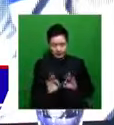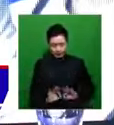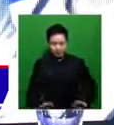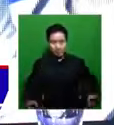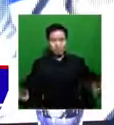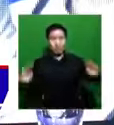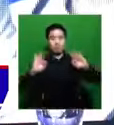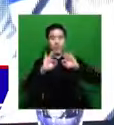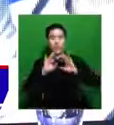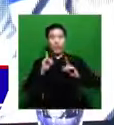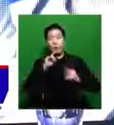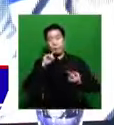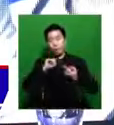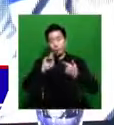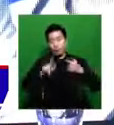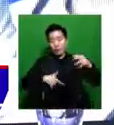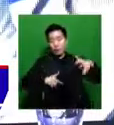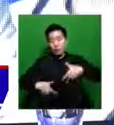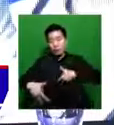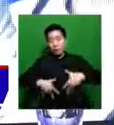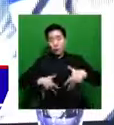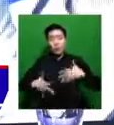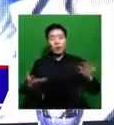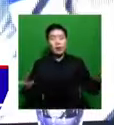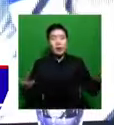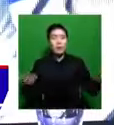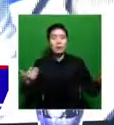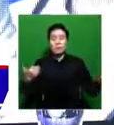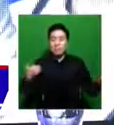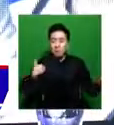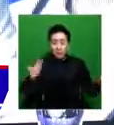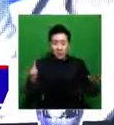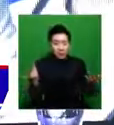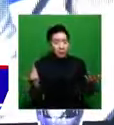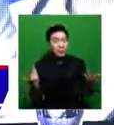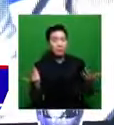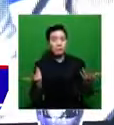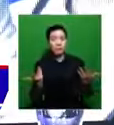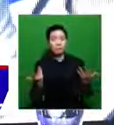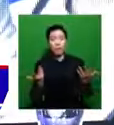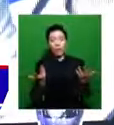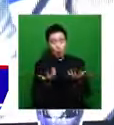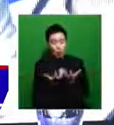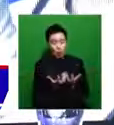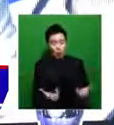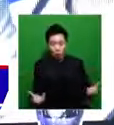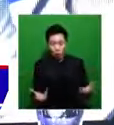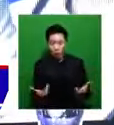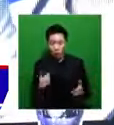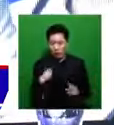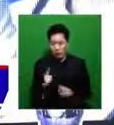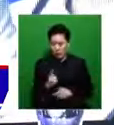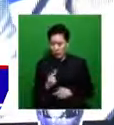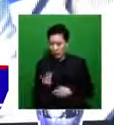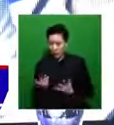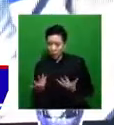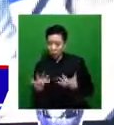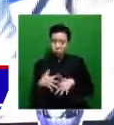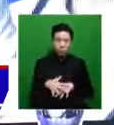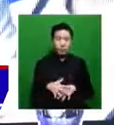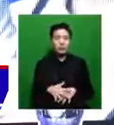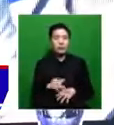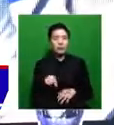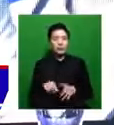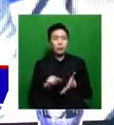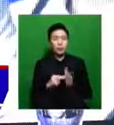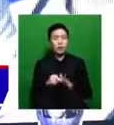านที่ที่เป็นที่สาธารณะมีการใช้อุปกรณ์ร่วมกันของคนหลายๆคนอันนี้